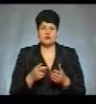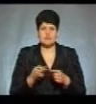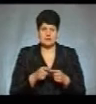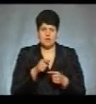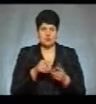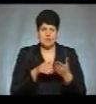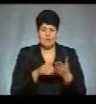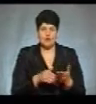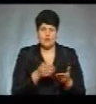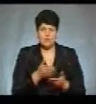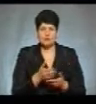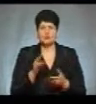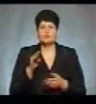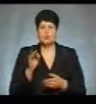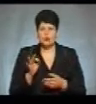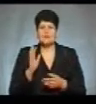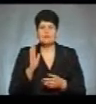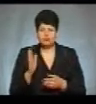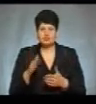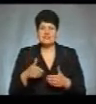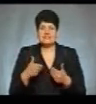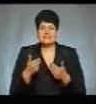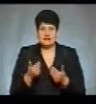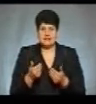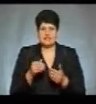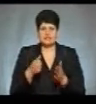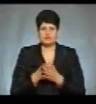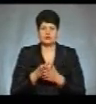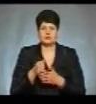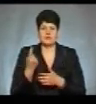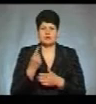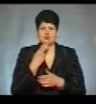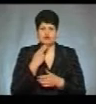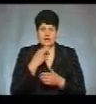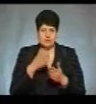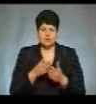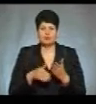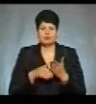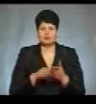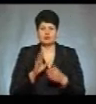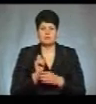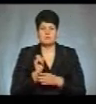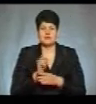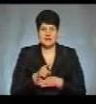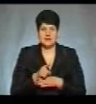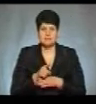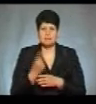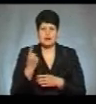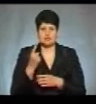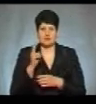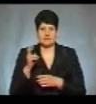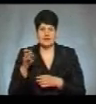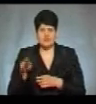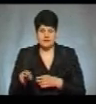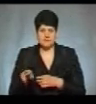за цією соціальною допомогою, то і буде звернення включно травень, тобто до 1 червня, то допомога буде призначена ще з 1